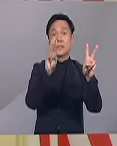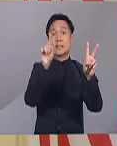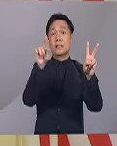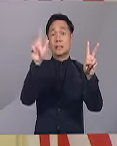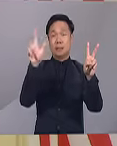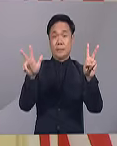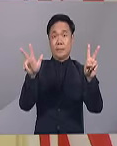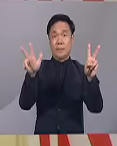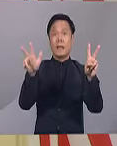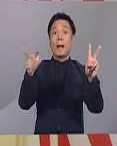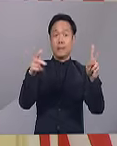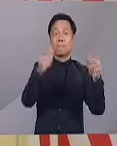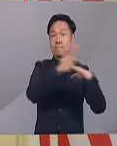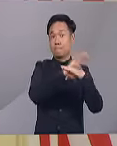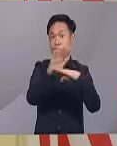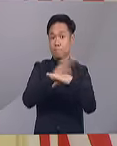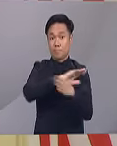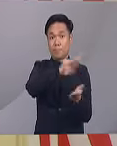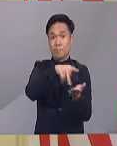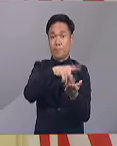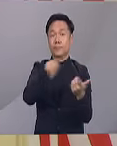2,613 pusat perniagaan,